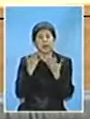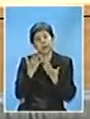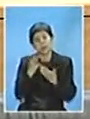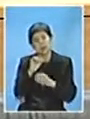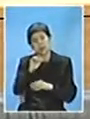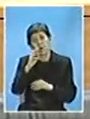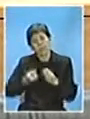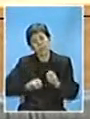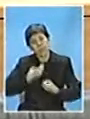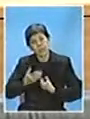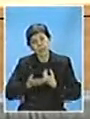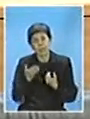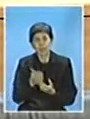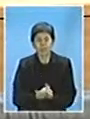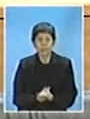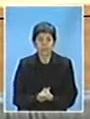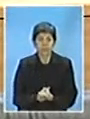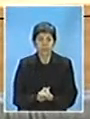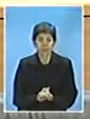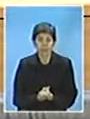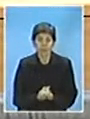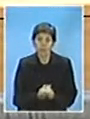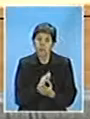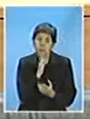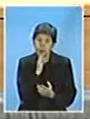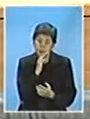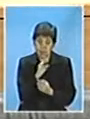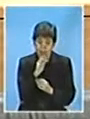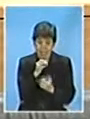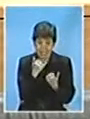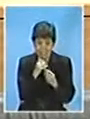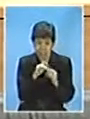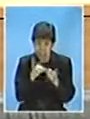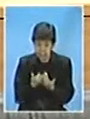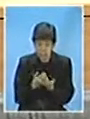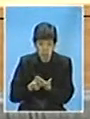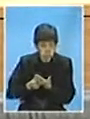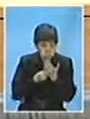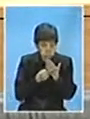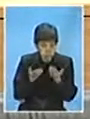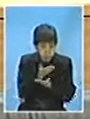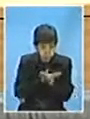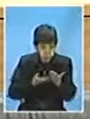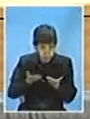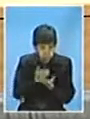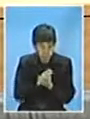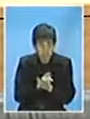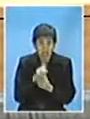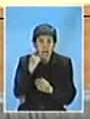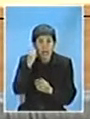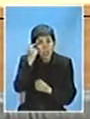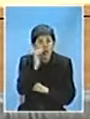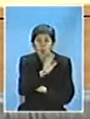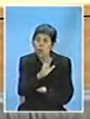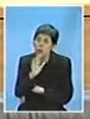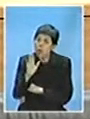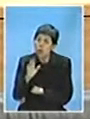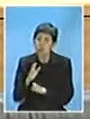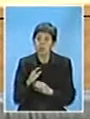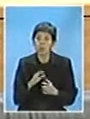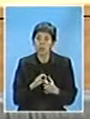ได้กล่าวถึงแต่ทีนี้เมื่อนำมาตราเนี่ยเข้าในที่ประชุมแล้วเนี่ยความคิดเห็นของ